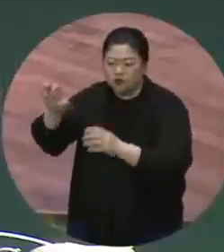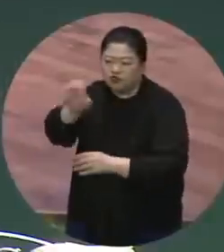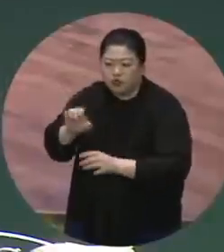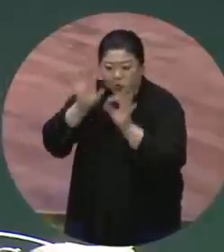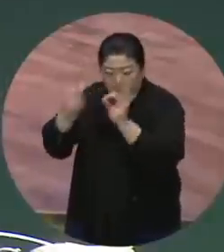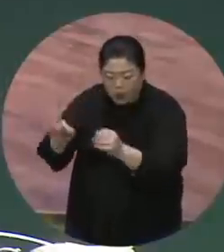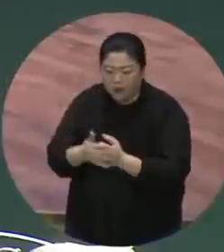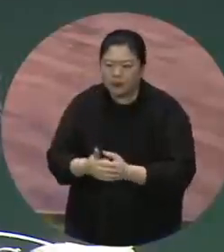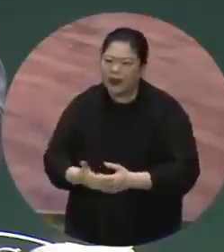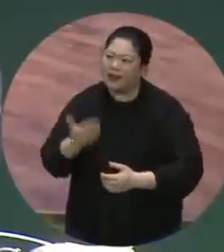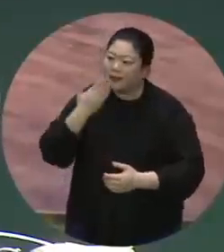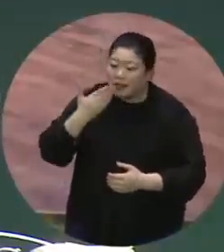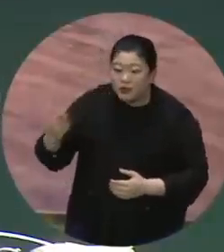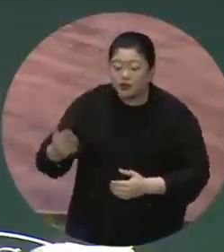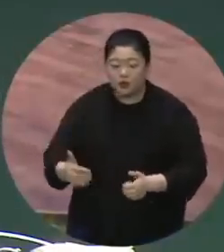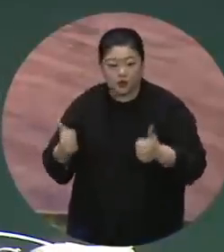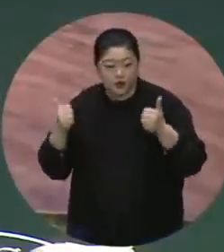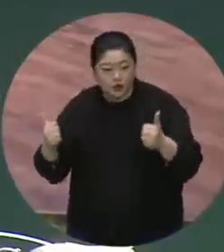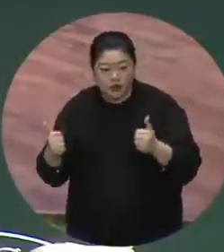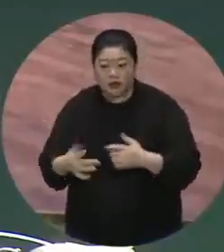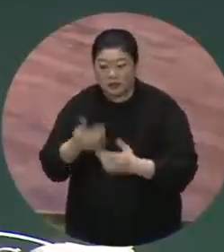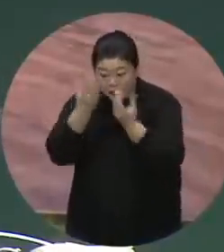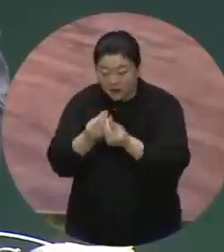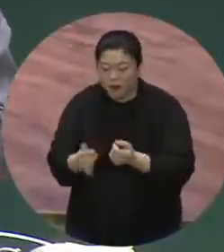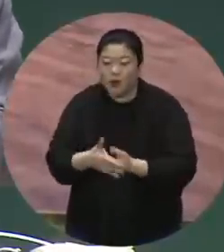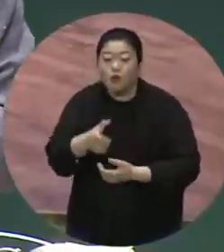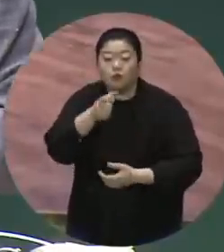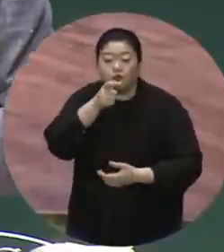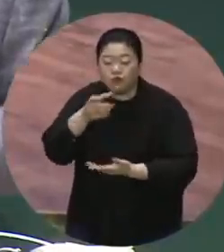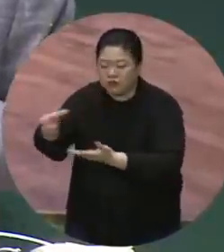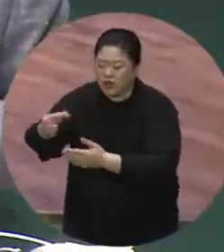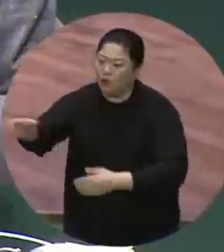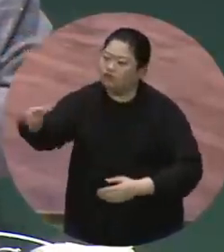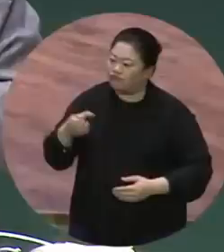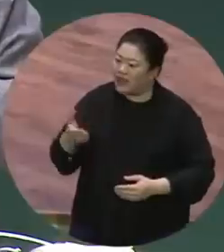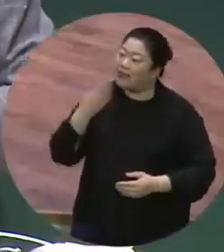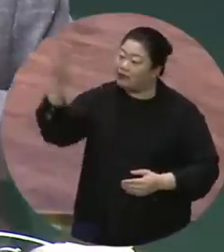자기 자식이 물 한 그릇, 야, 물 한 그릇 갖다 주면, 아, 땡큐.